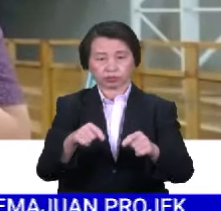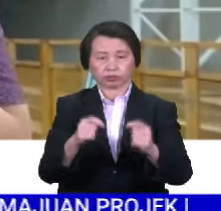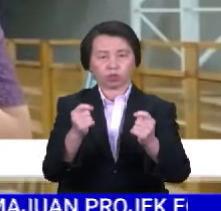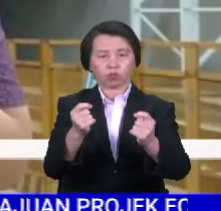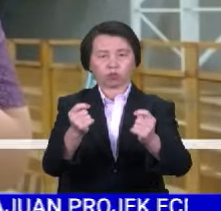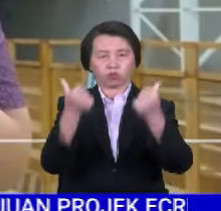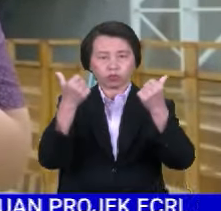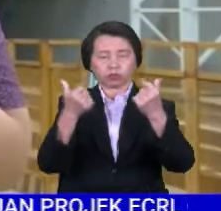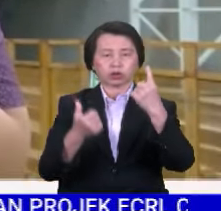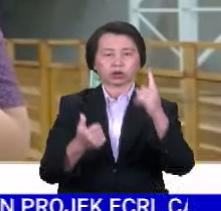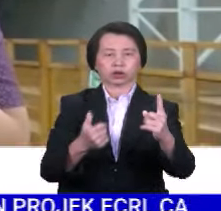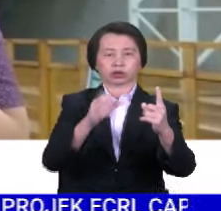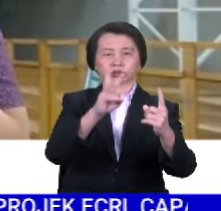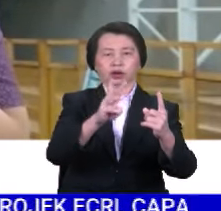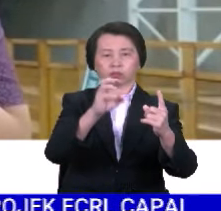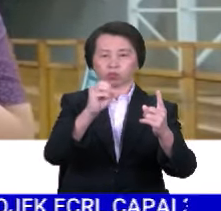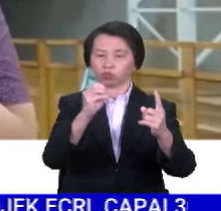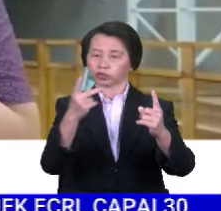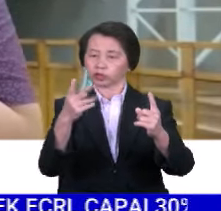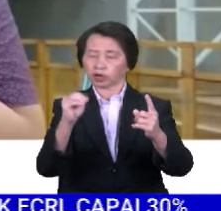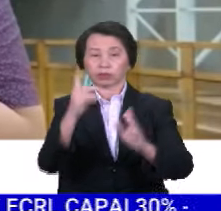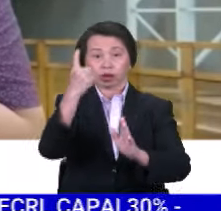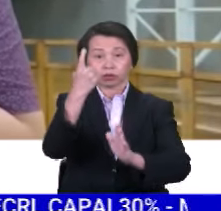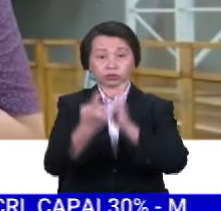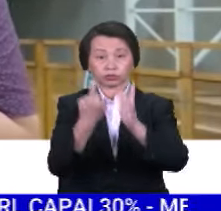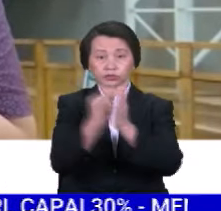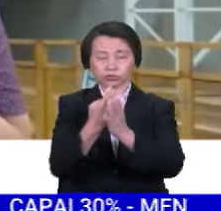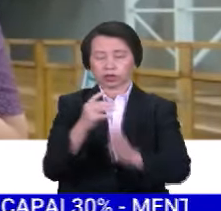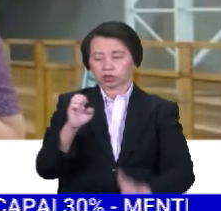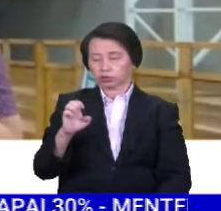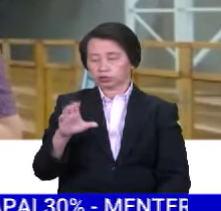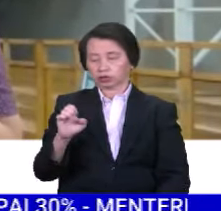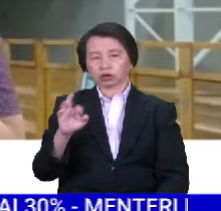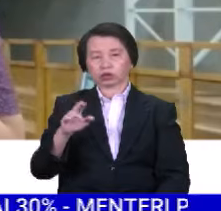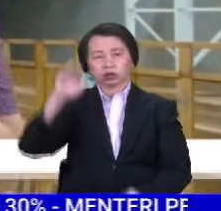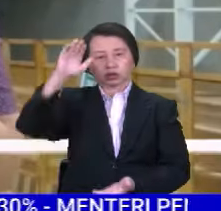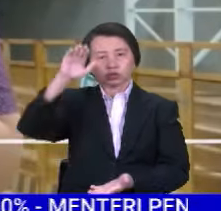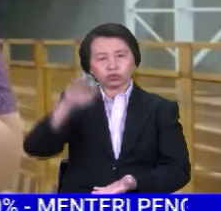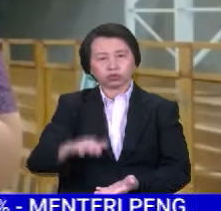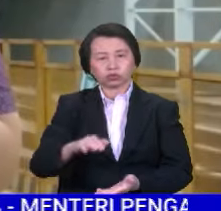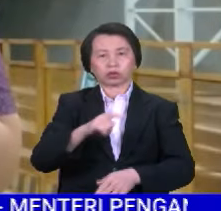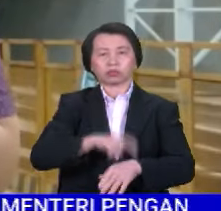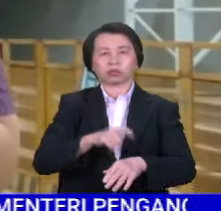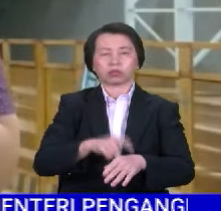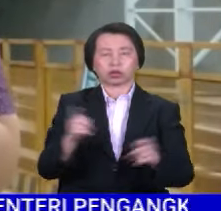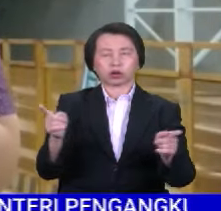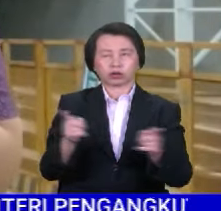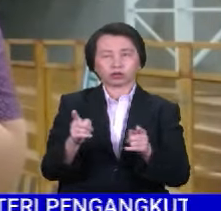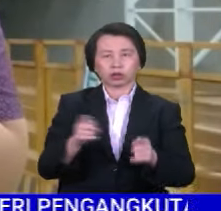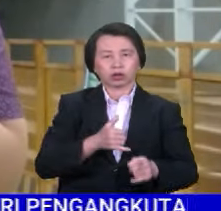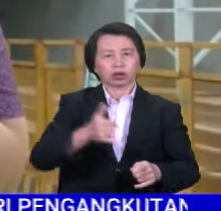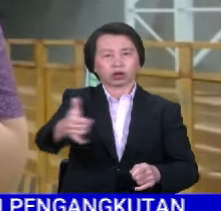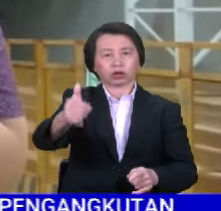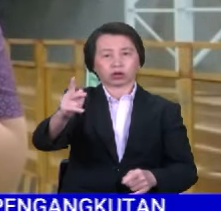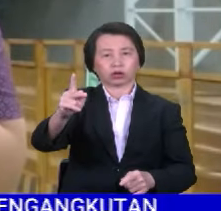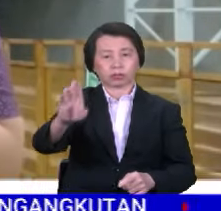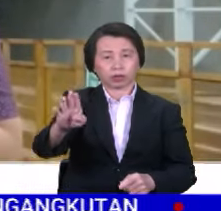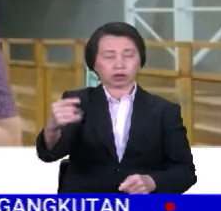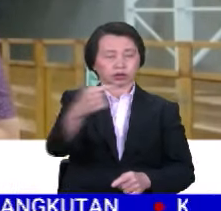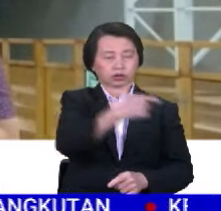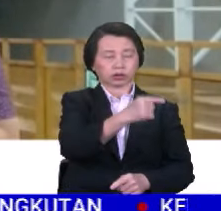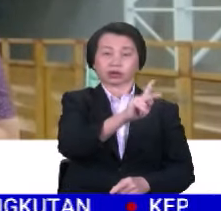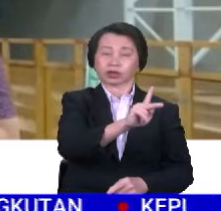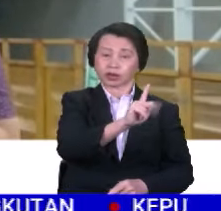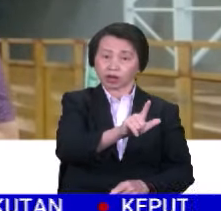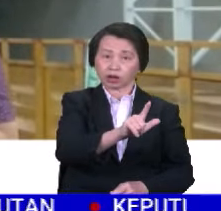Berkelajuan sehingga 160 km sejam, ECRL bakal mengurangkan tempoh perjalanan purata dari Kota Baru ke Lembah